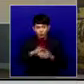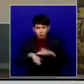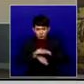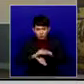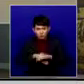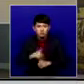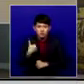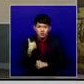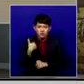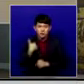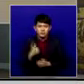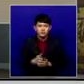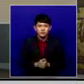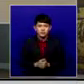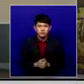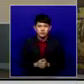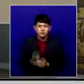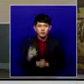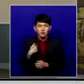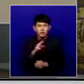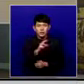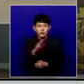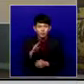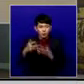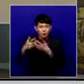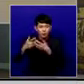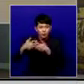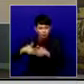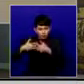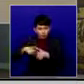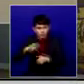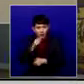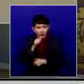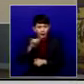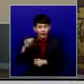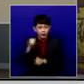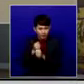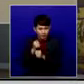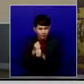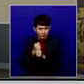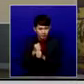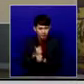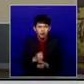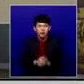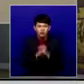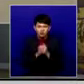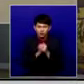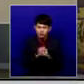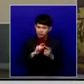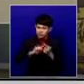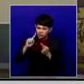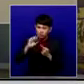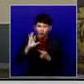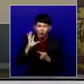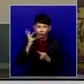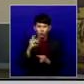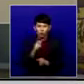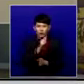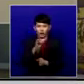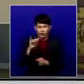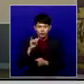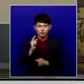ครับเขาใช้ AI นี่ไง AI มาใช้ของจริงและจีนจะเป็นเบอร์หนึ่ง AI ของโลกท่านจำคำพูด